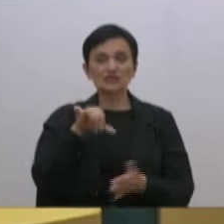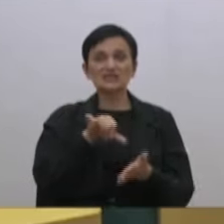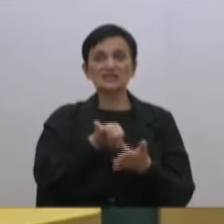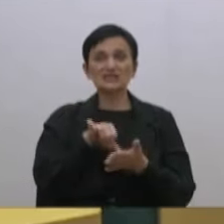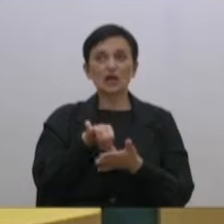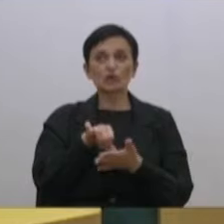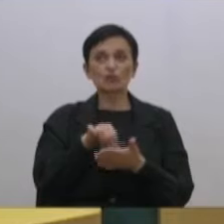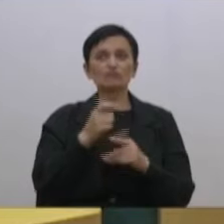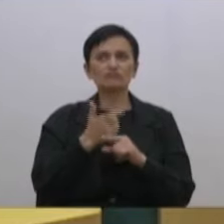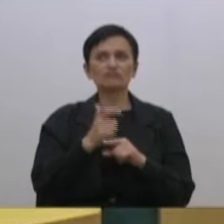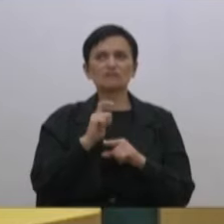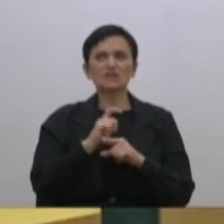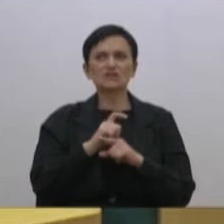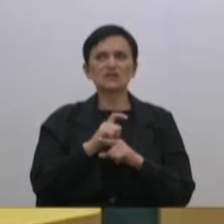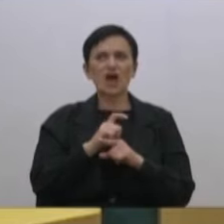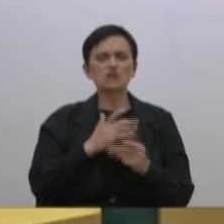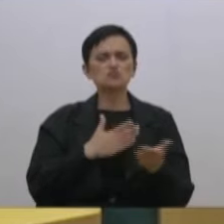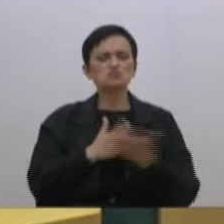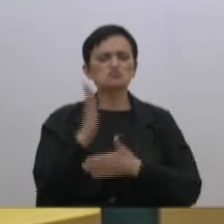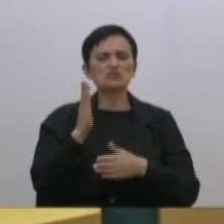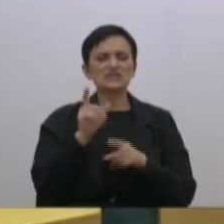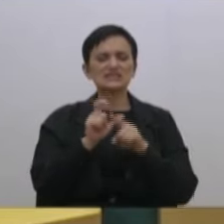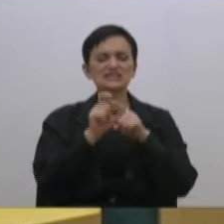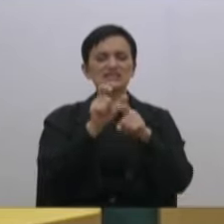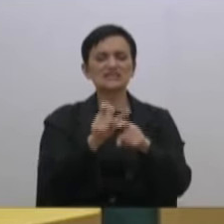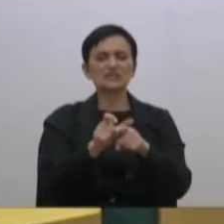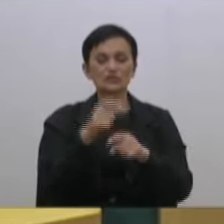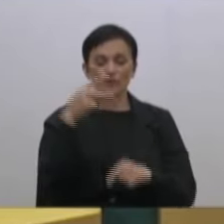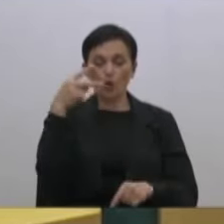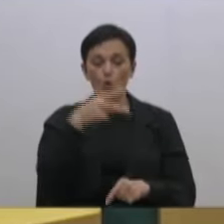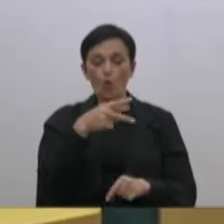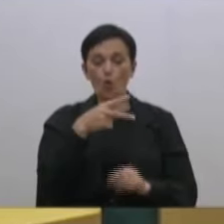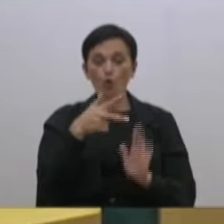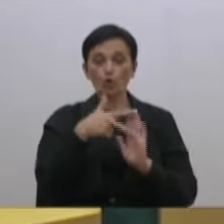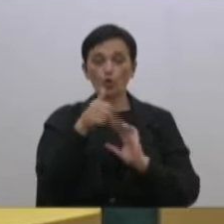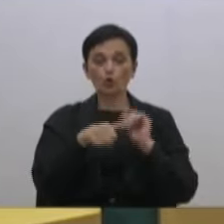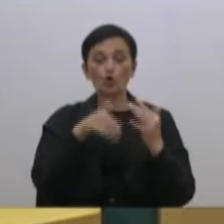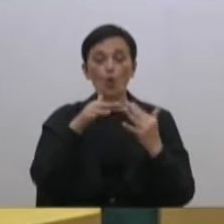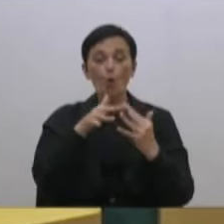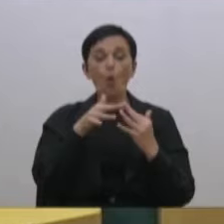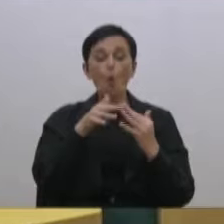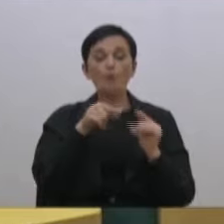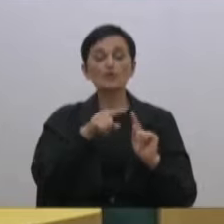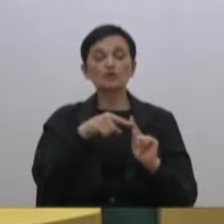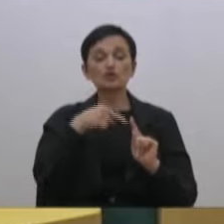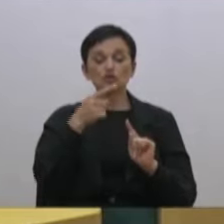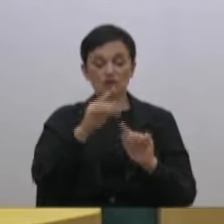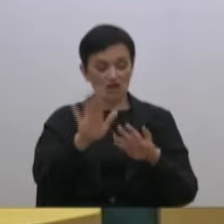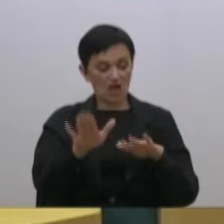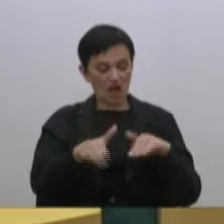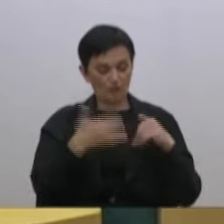წარმომადგენლებმა დასვეს ძალიან პრინციპულად სიტყვა, რომ 2008 წლის ომის შემდეგ გავიდა, აი